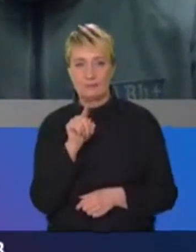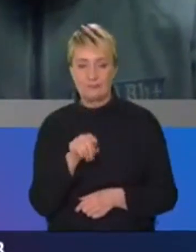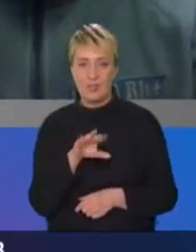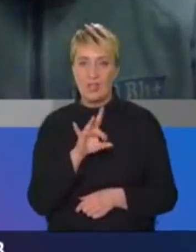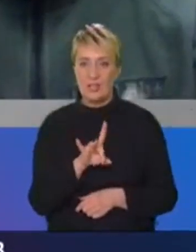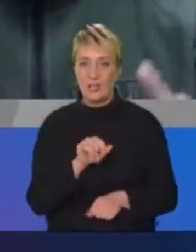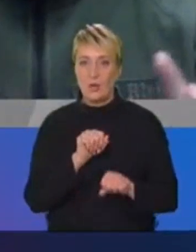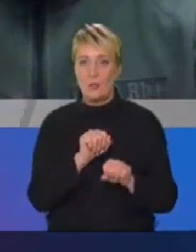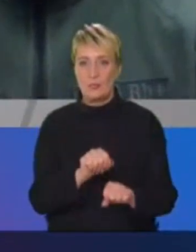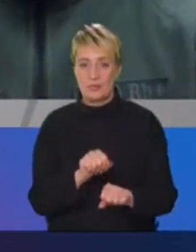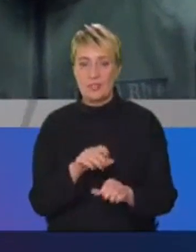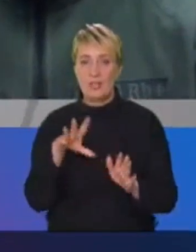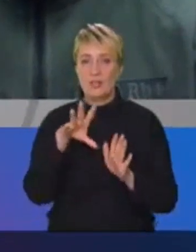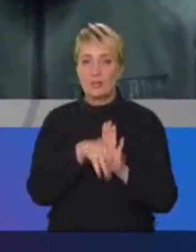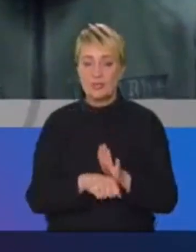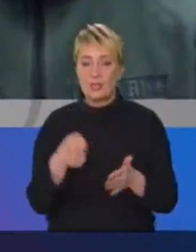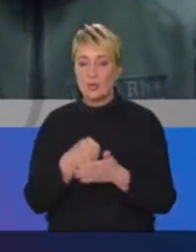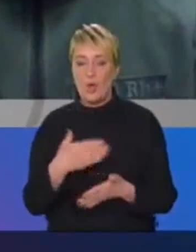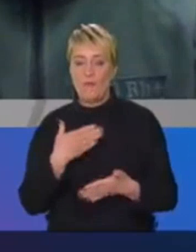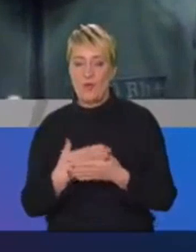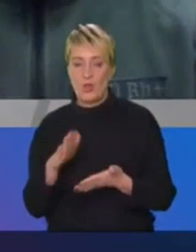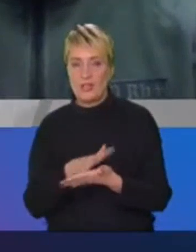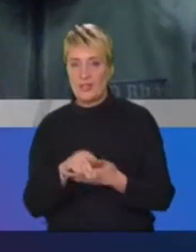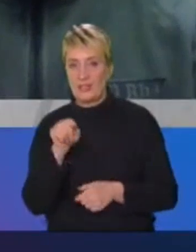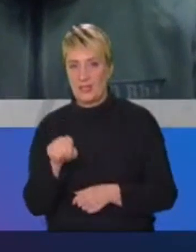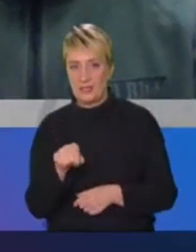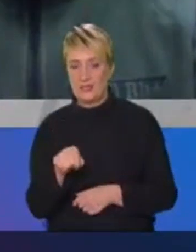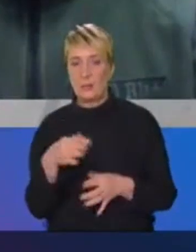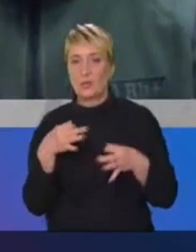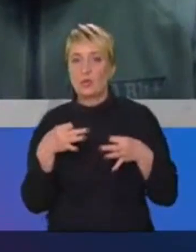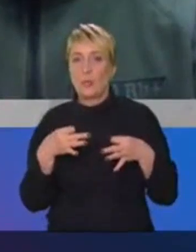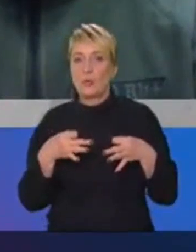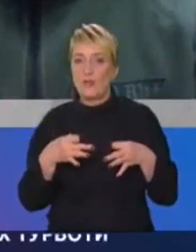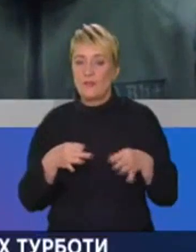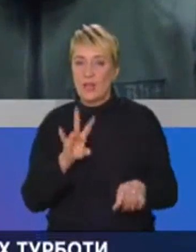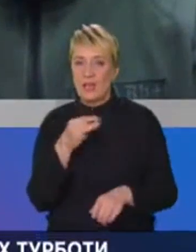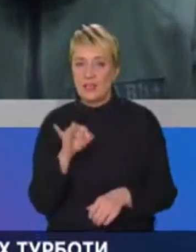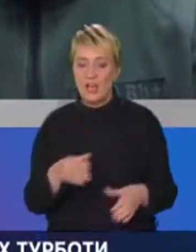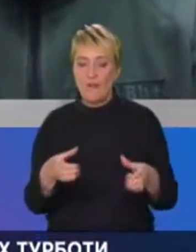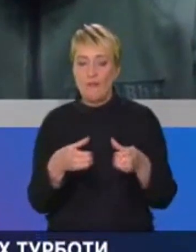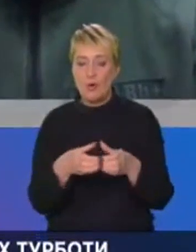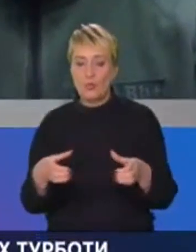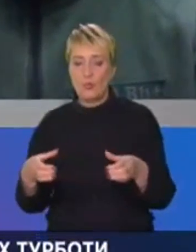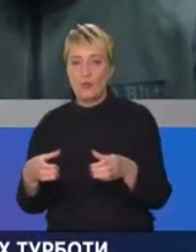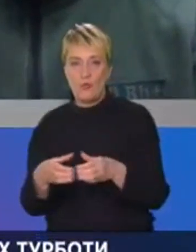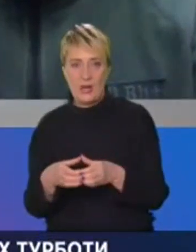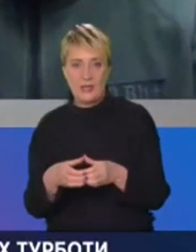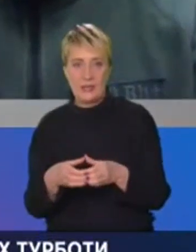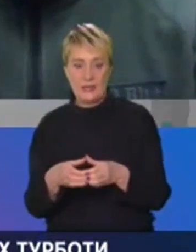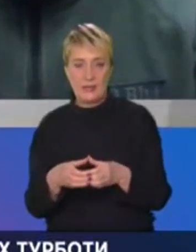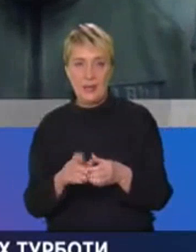оборони, долучайтеся до волонтерів або до добровільні формування при Київській міській